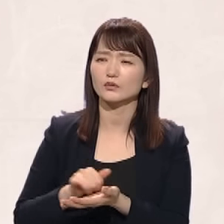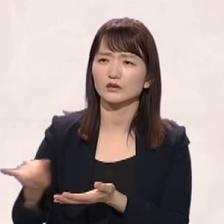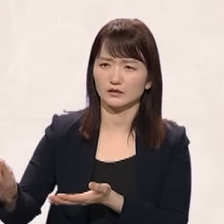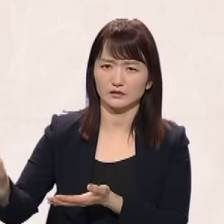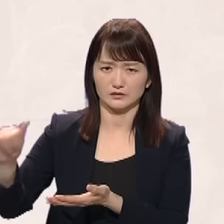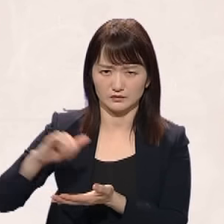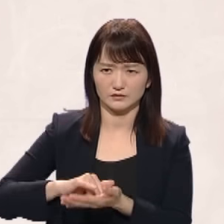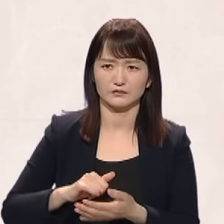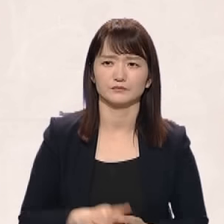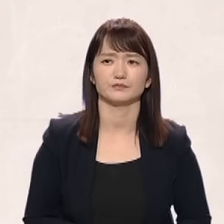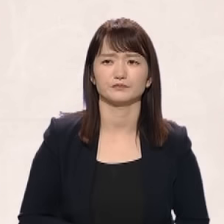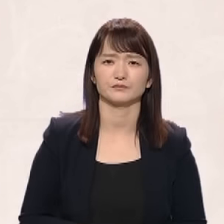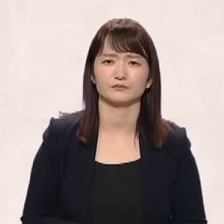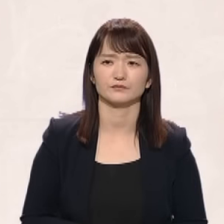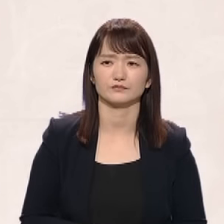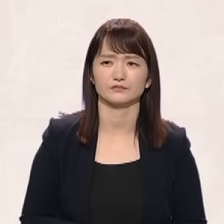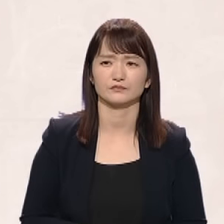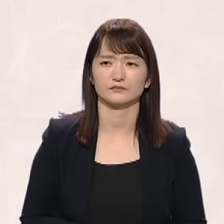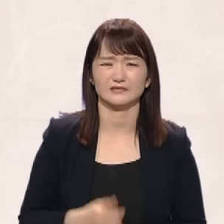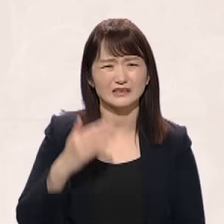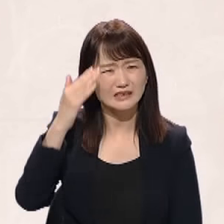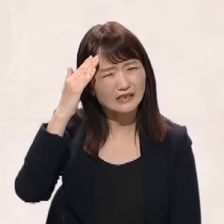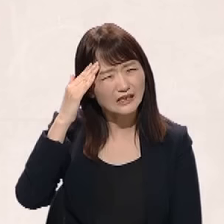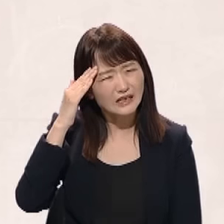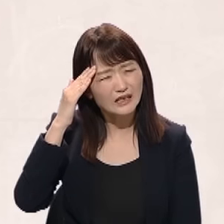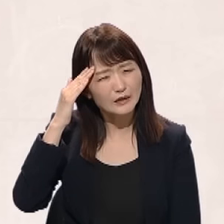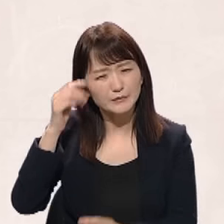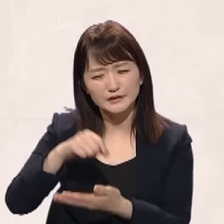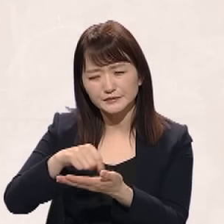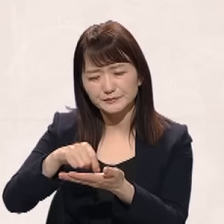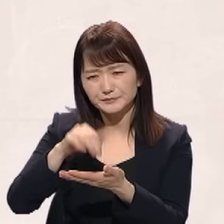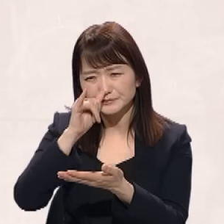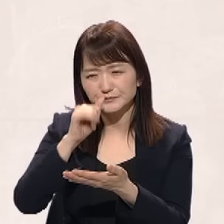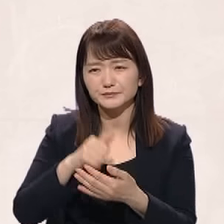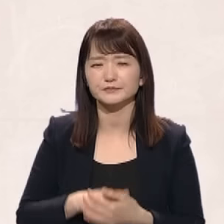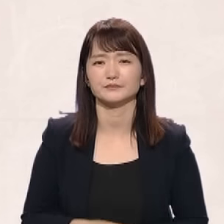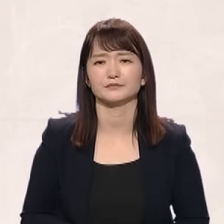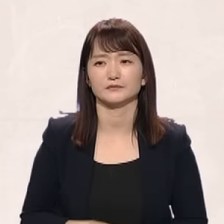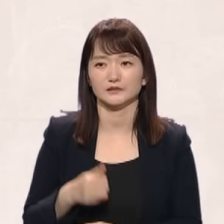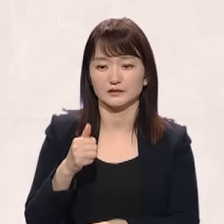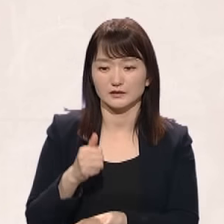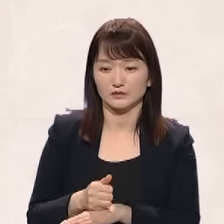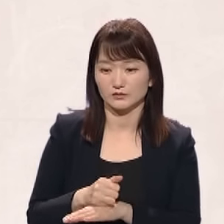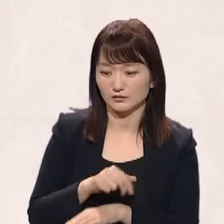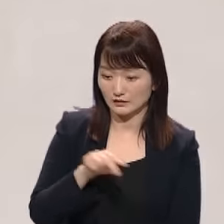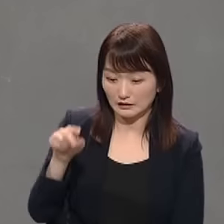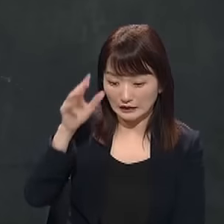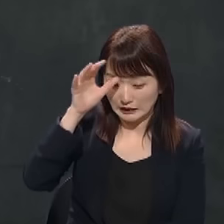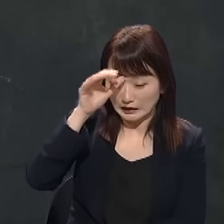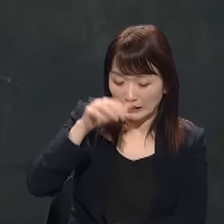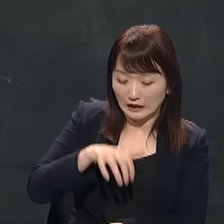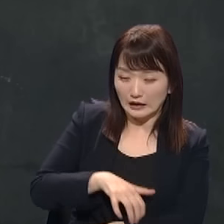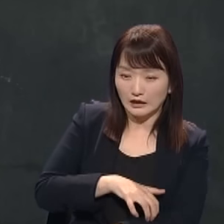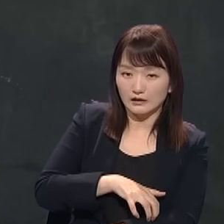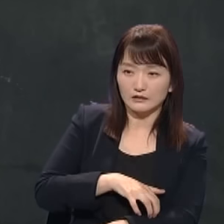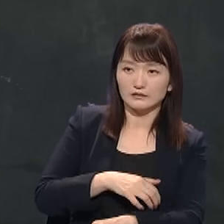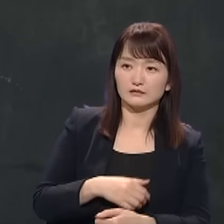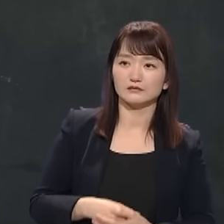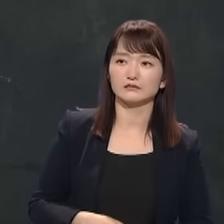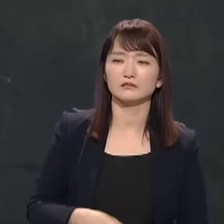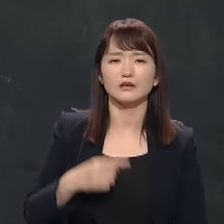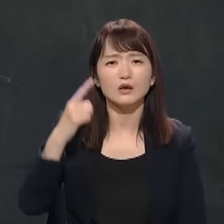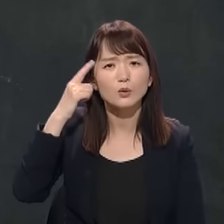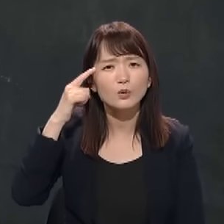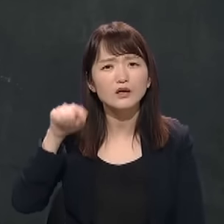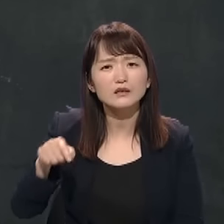얼굴 갖다 저렇게 새까맣게 칠해놨거든요. 저걸 보게 되면 결과적으로 상당히 섬찟한 느낌을 갖다가 받을 수밖에 없는데 그럼 왜